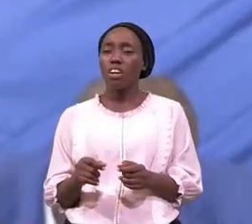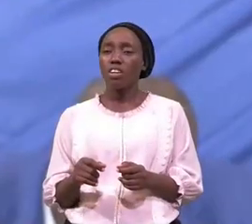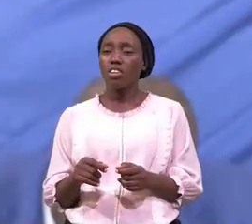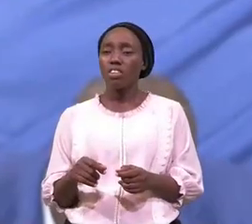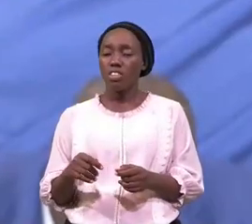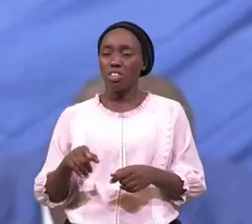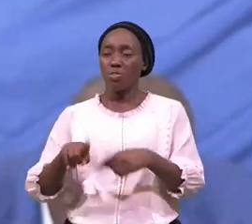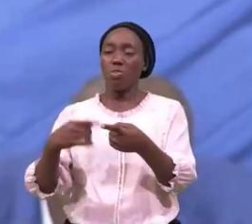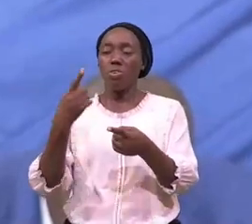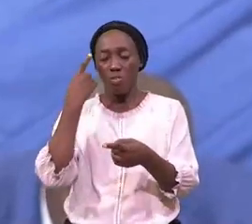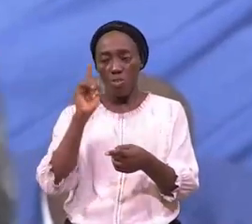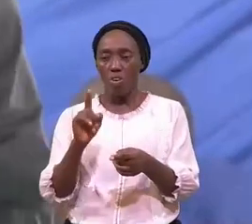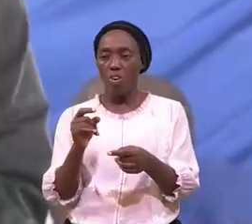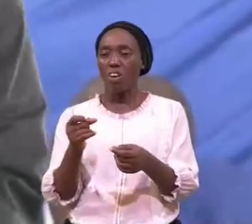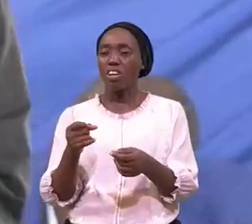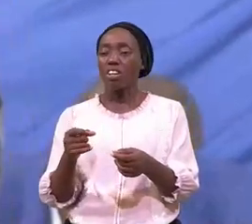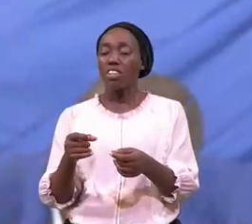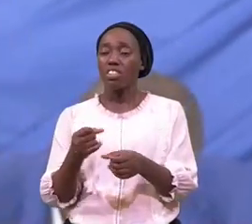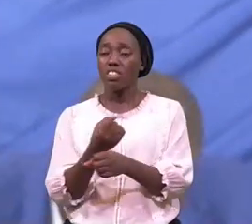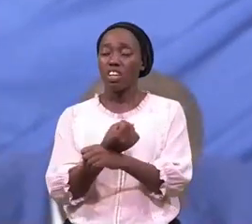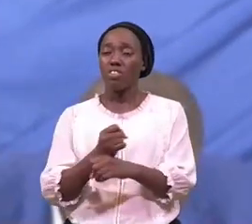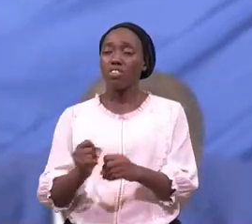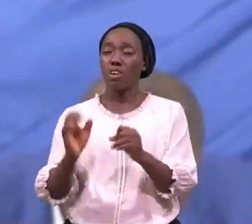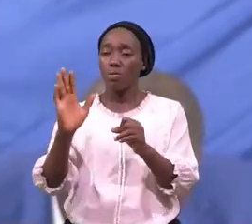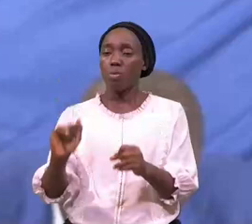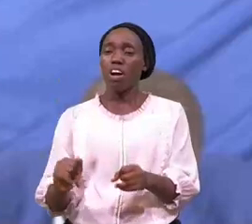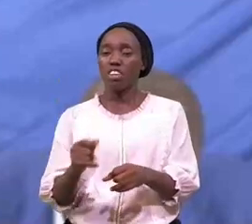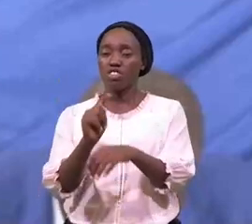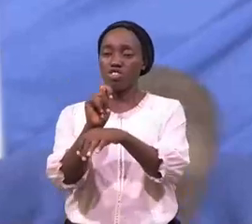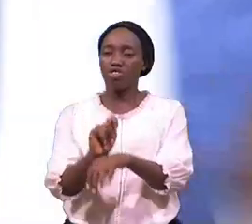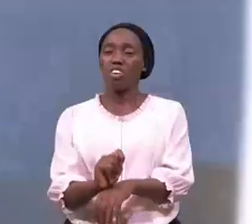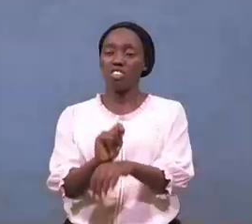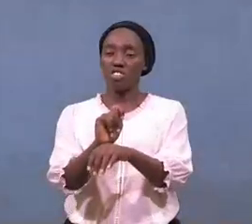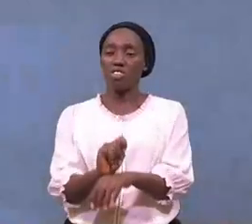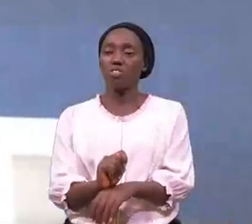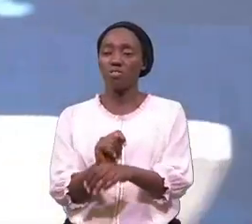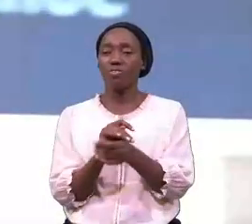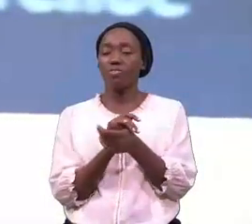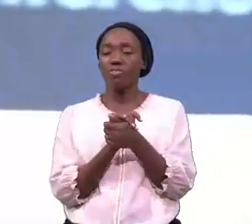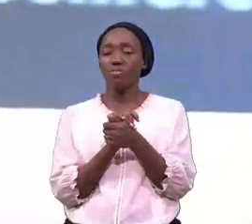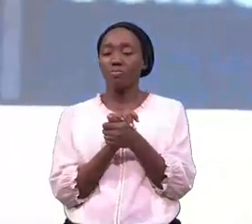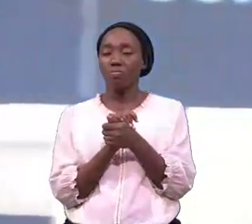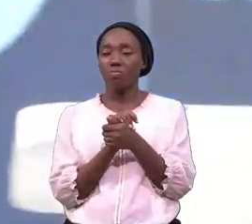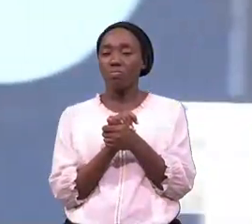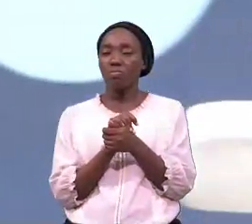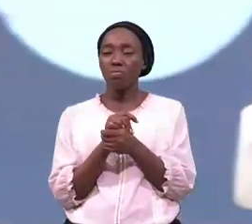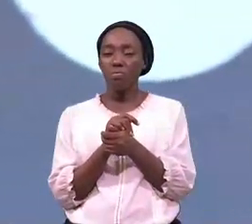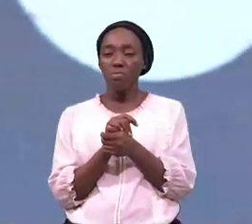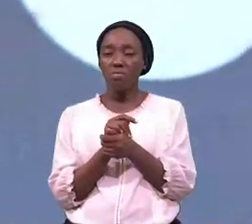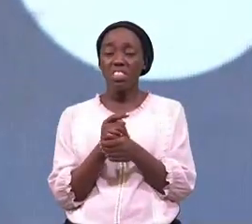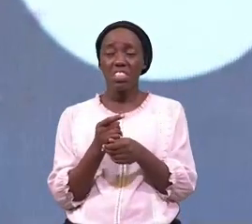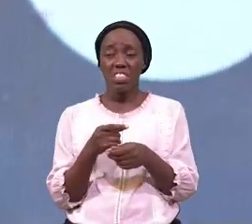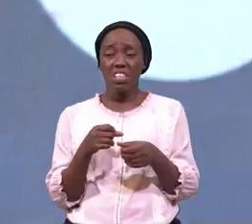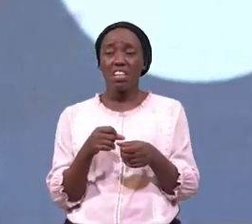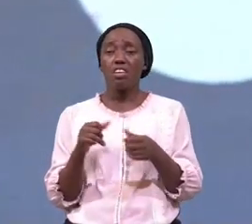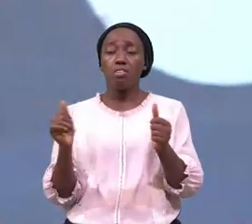Et il ne pouvait pas rechercher la paix avec quelqu'un, avec les pharisiens qui n'étaient pas prêts à rechercher le salut par la grâce, mais qui voulaient que vous cherchiez